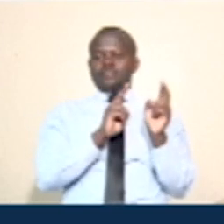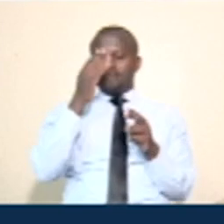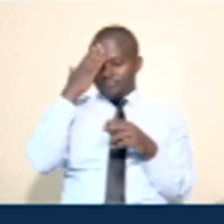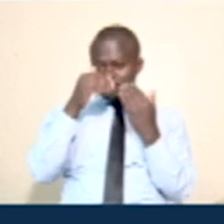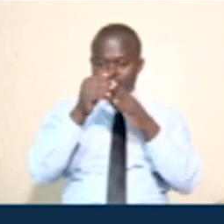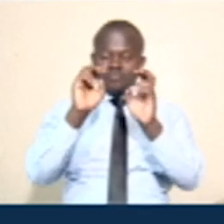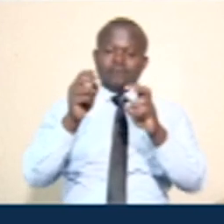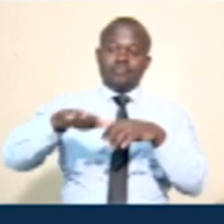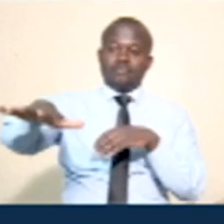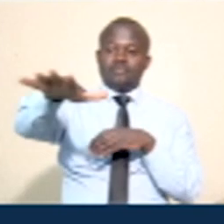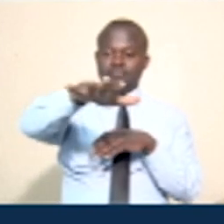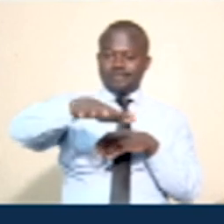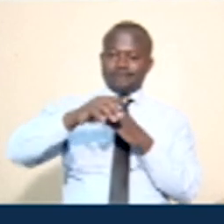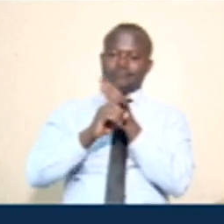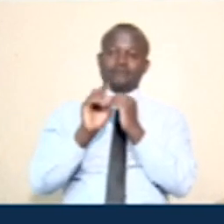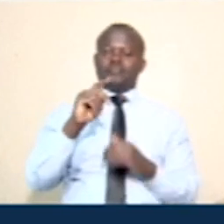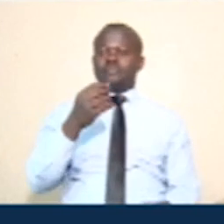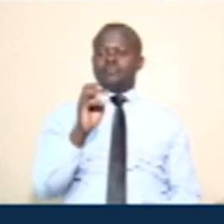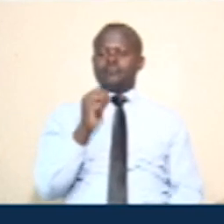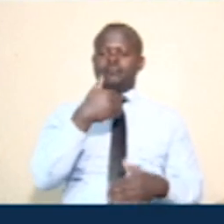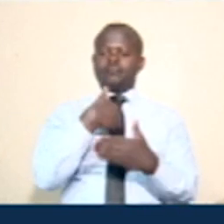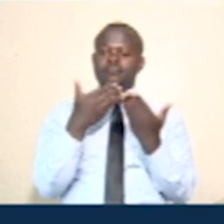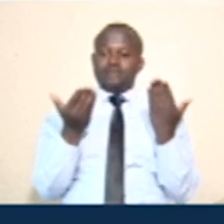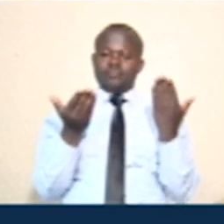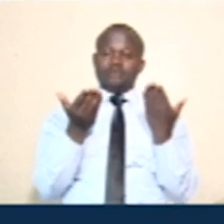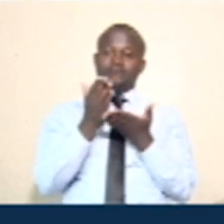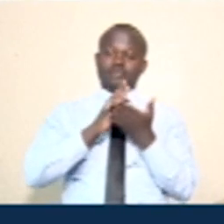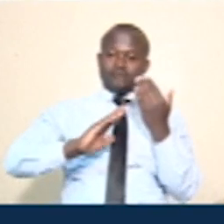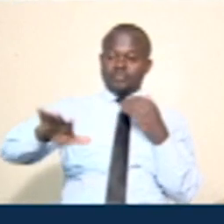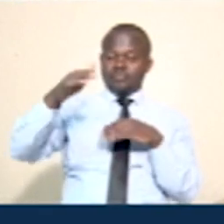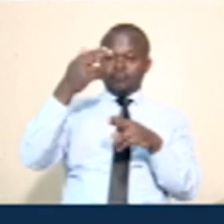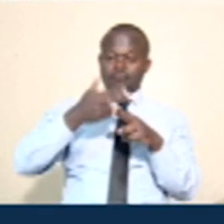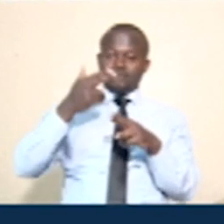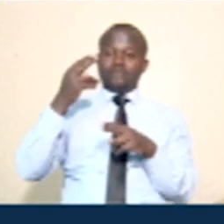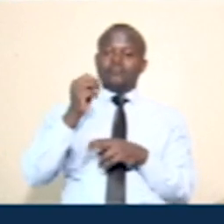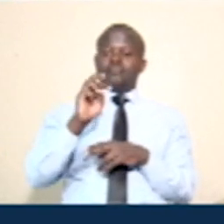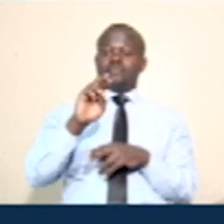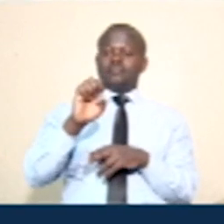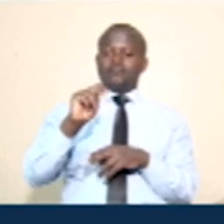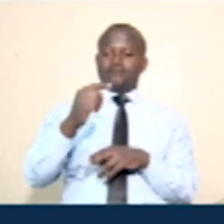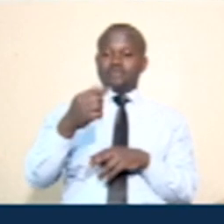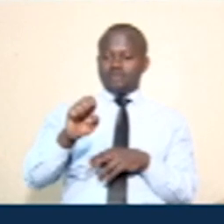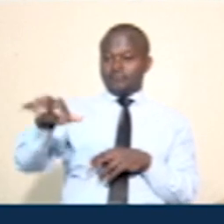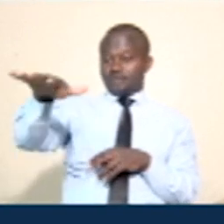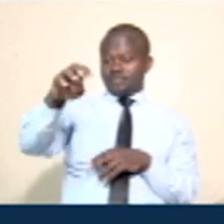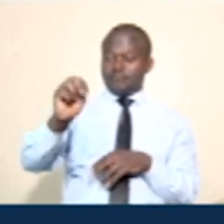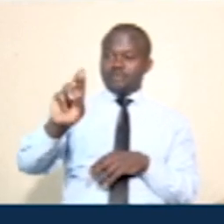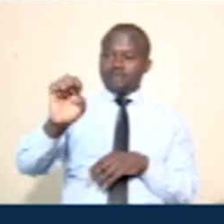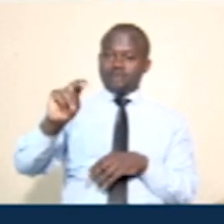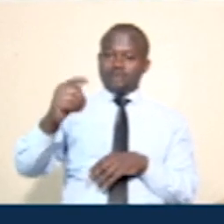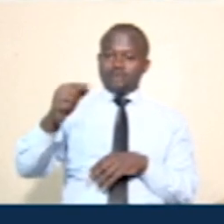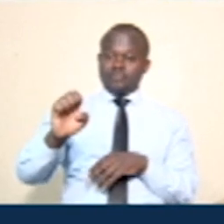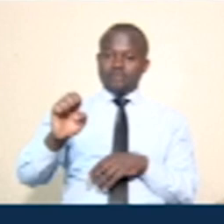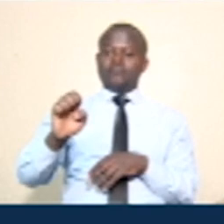ko kano karere ka Ngoma gafite igice nakwita igice cya mirenge cyangwa se zone mirenge mu